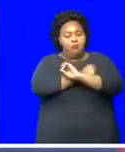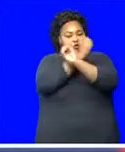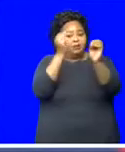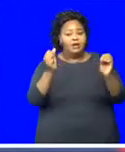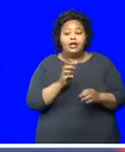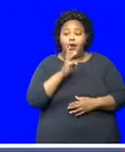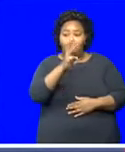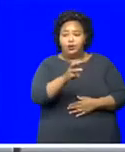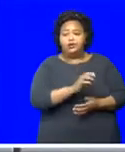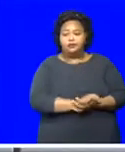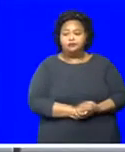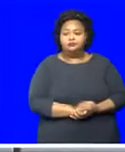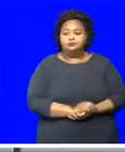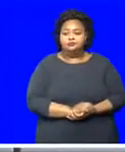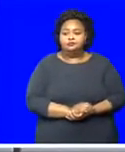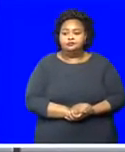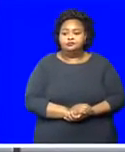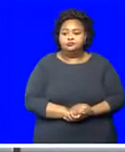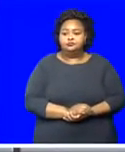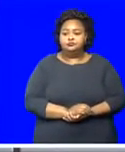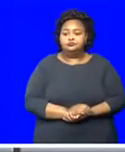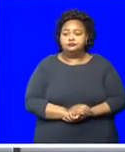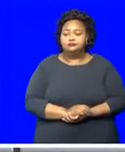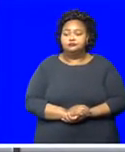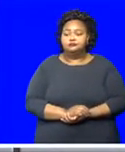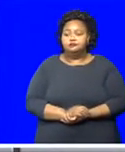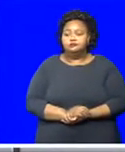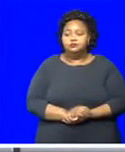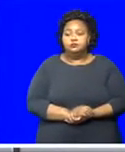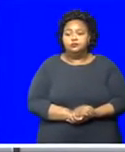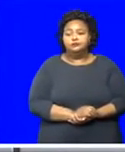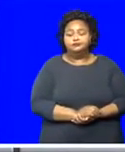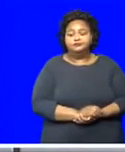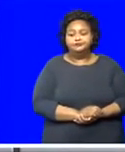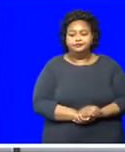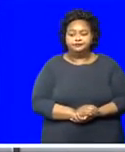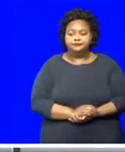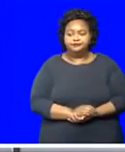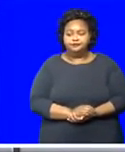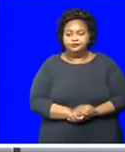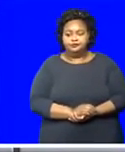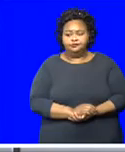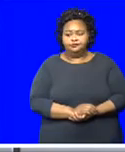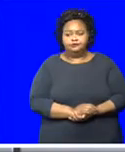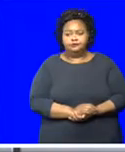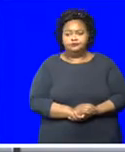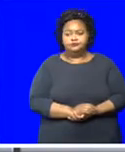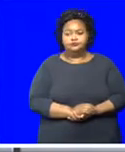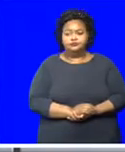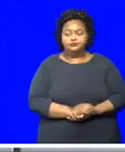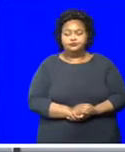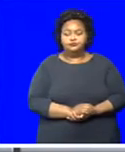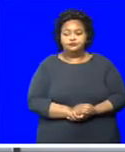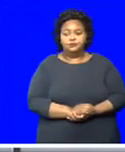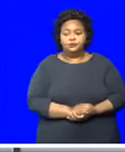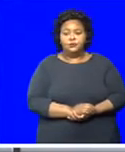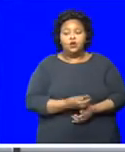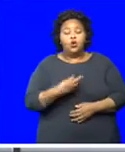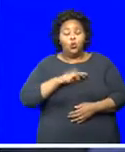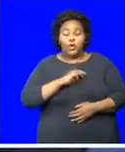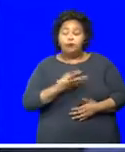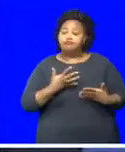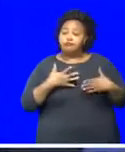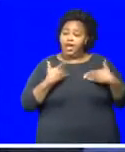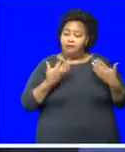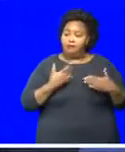all the countries that are represented here. It's very encouraging and this is what they actually want to continue doing as time goes